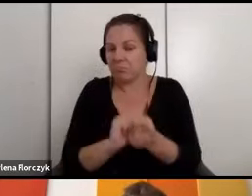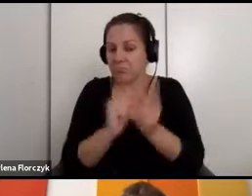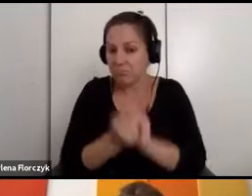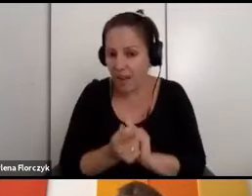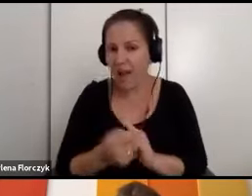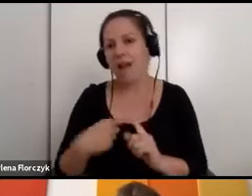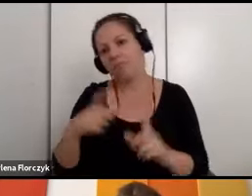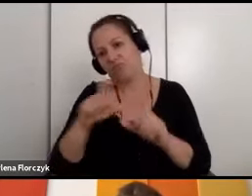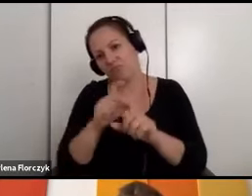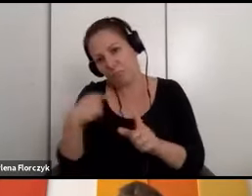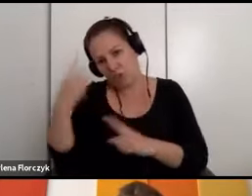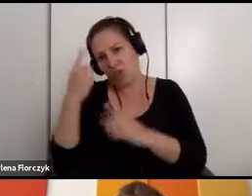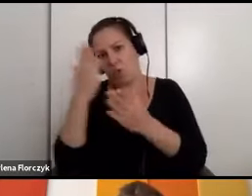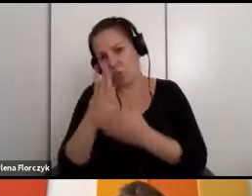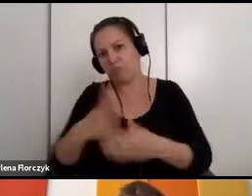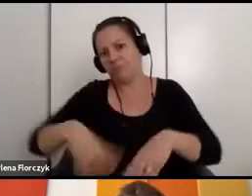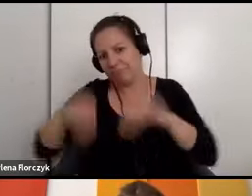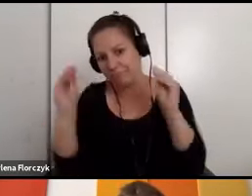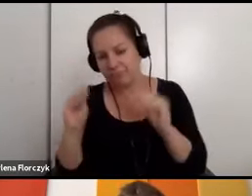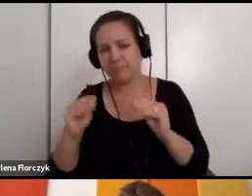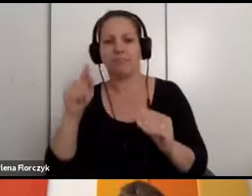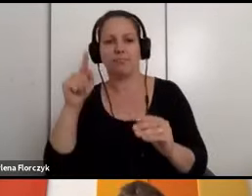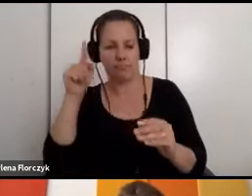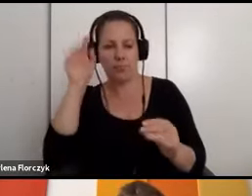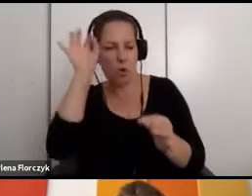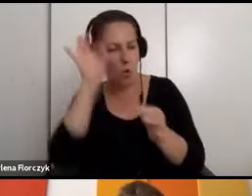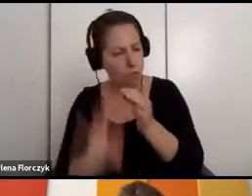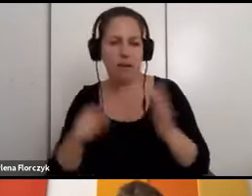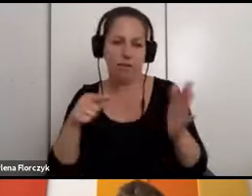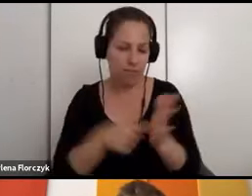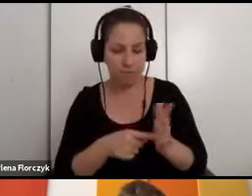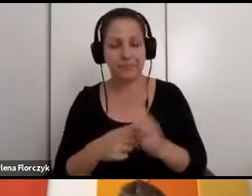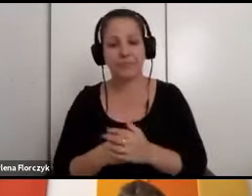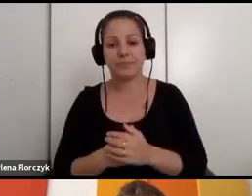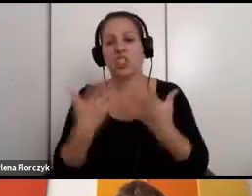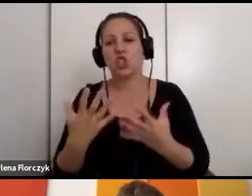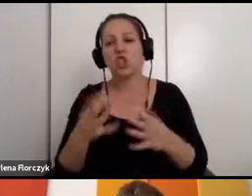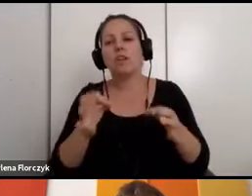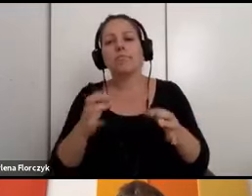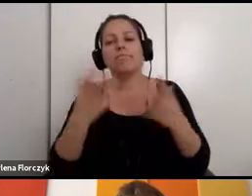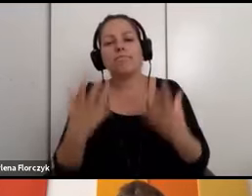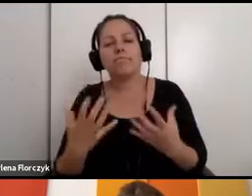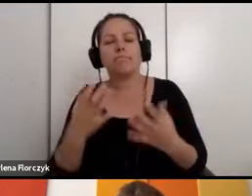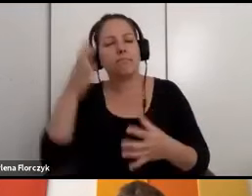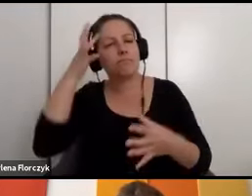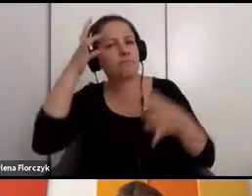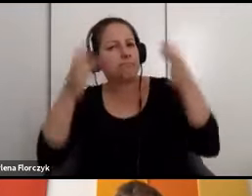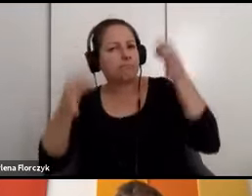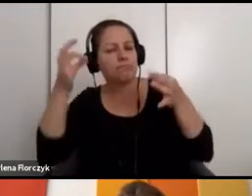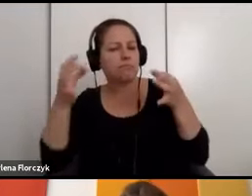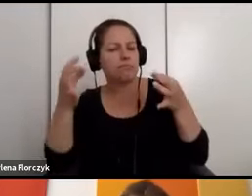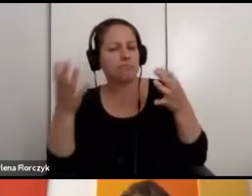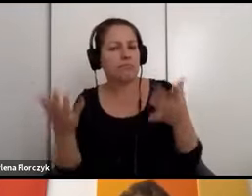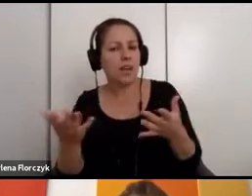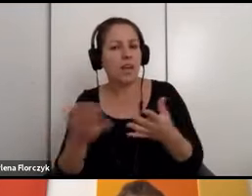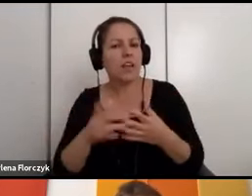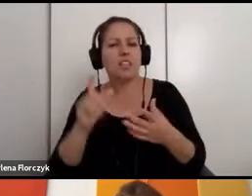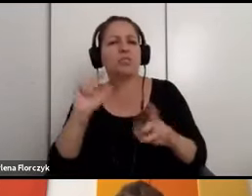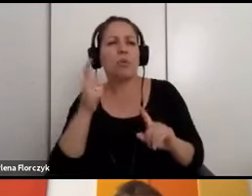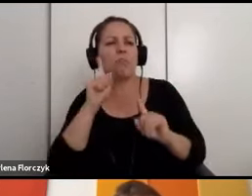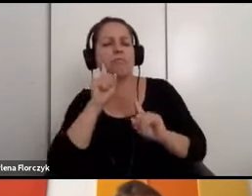że czas, żeby dojść do sedna. I dzisiaj chcieliśmy się zastanowić nad tym, co